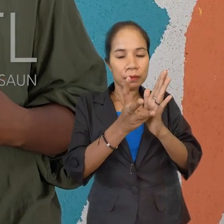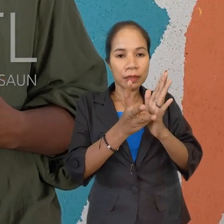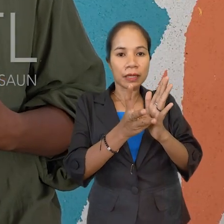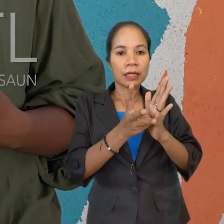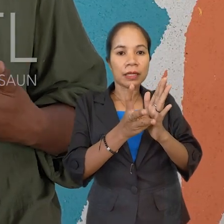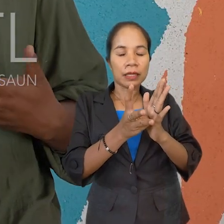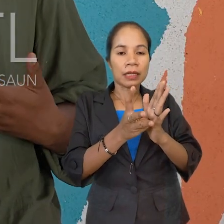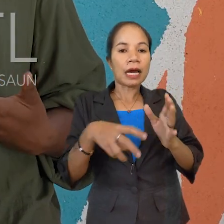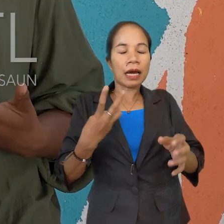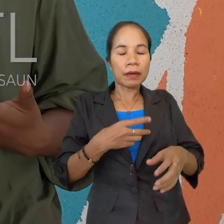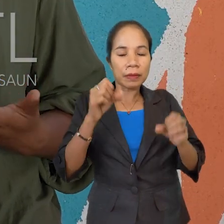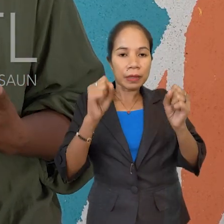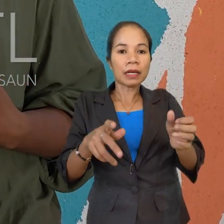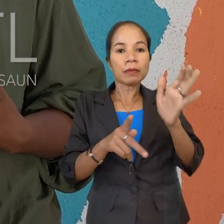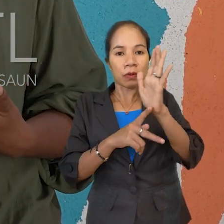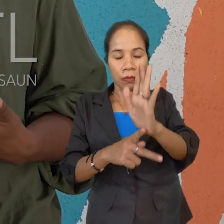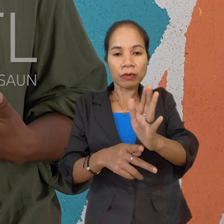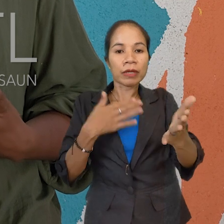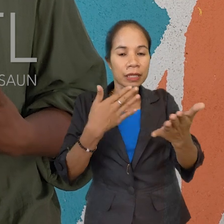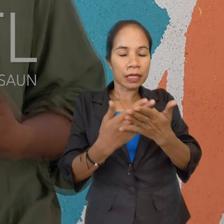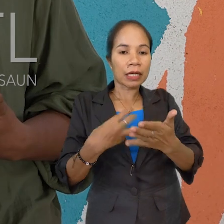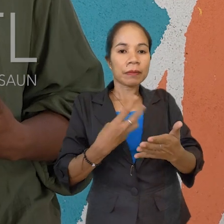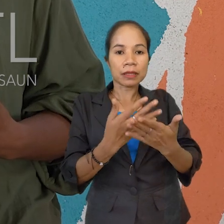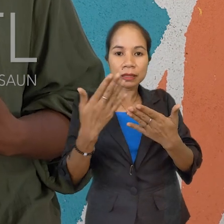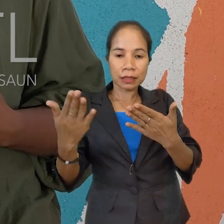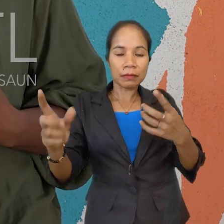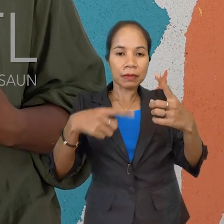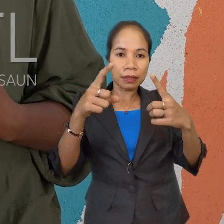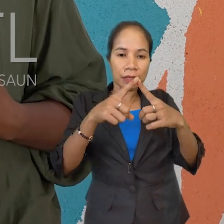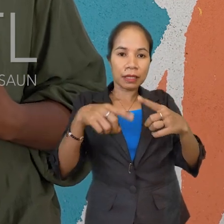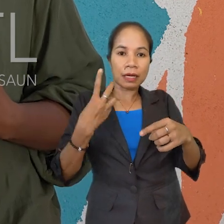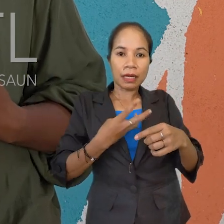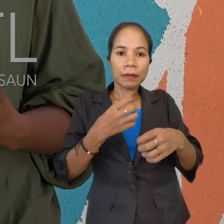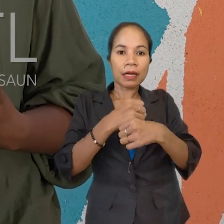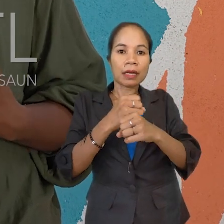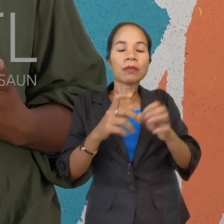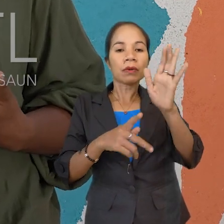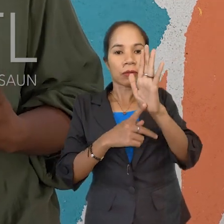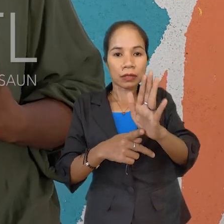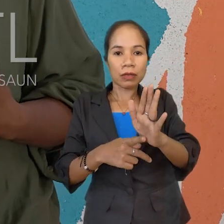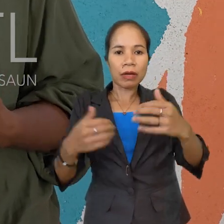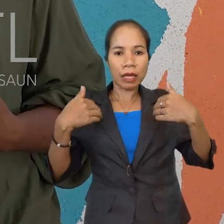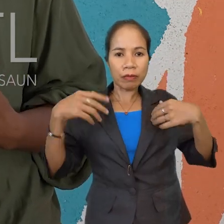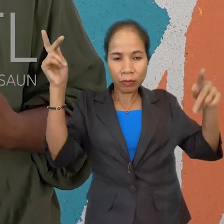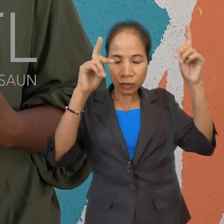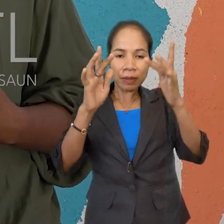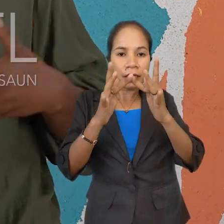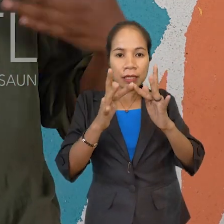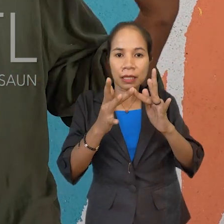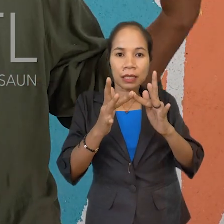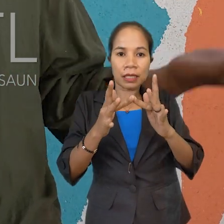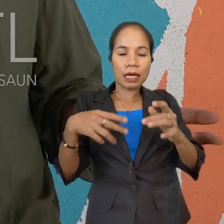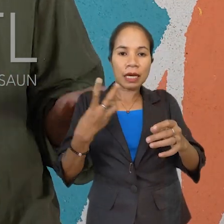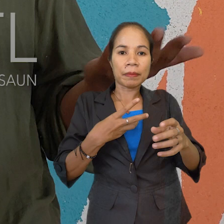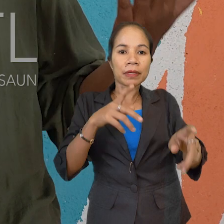rasik kusine ami bele promove lutang amne produtu benhira ami halo promosau ia failansu internet rumah antang